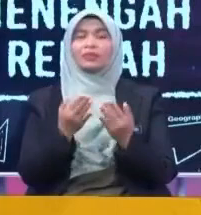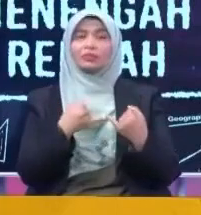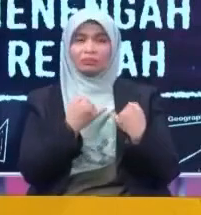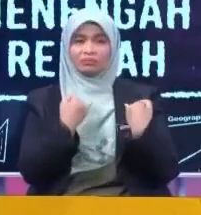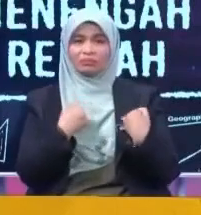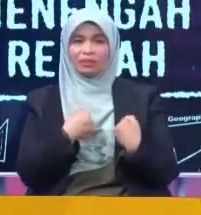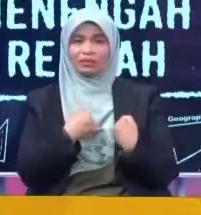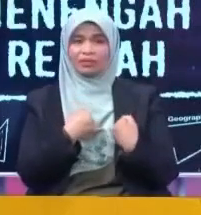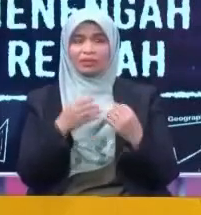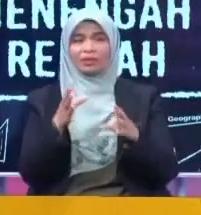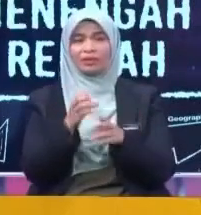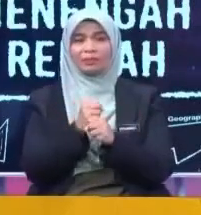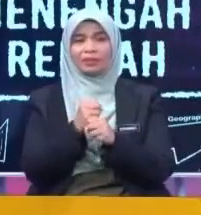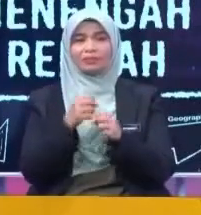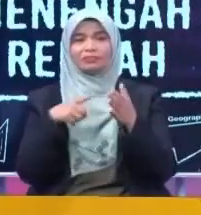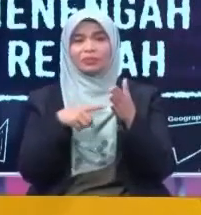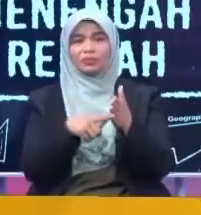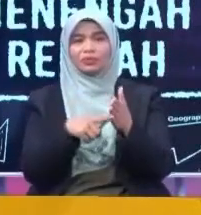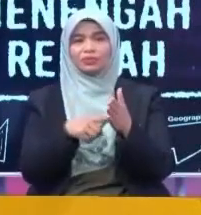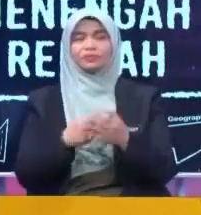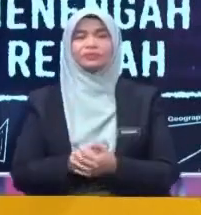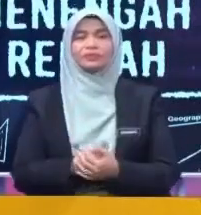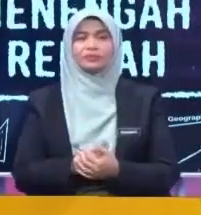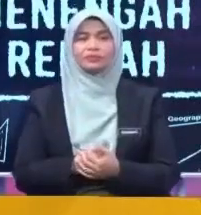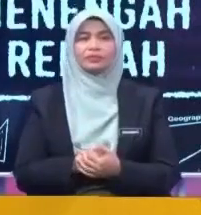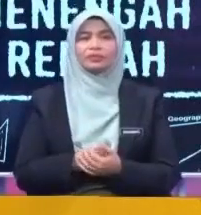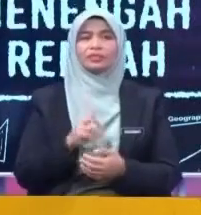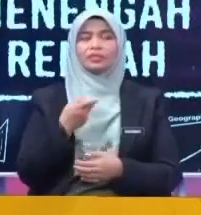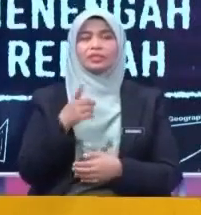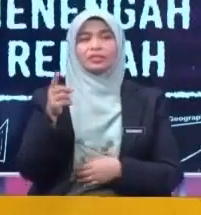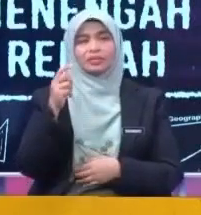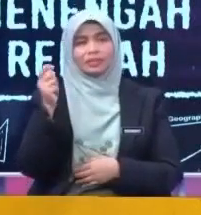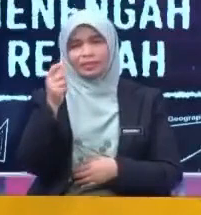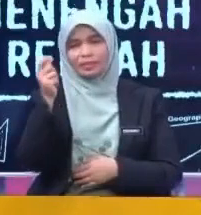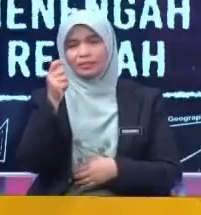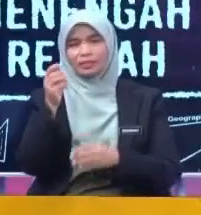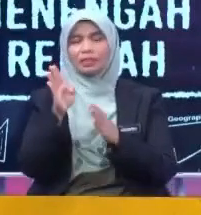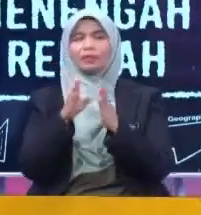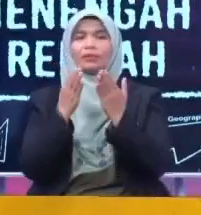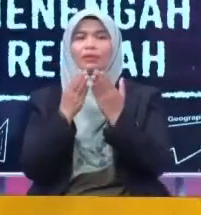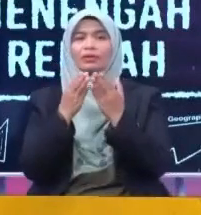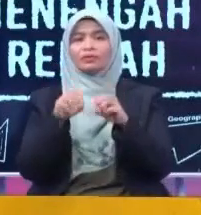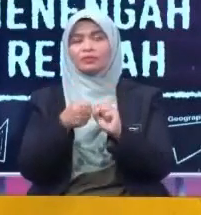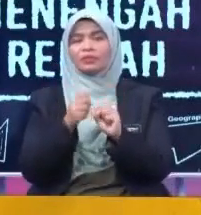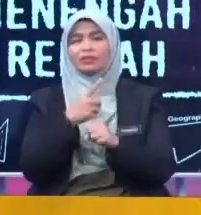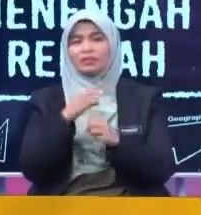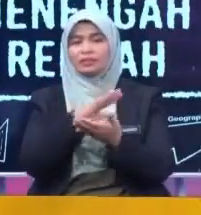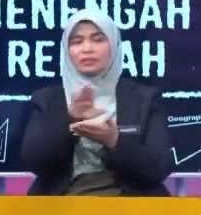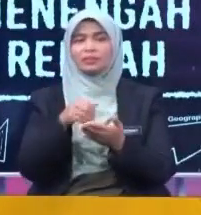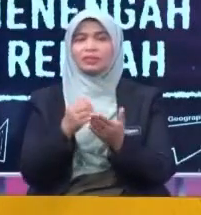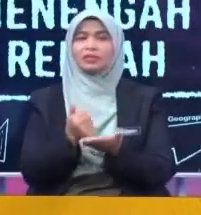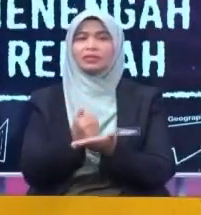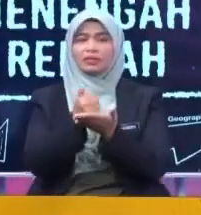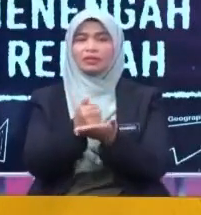mereka menjadi orang yang lebih baik lagi daripada kita. Jadi kita sentiasalah mendoakan supaya kita semua dianugerahkan